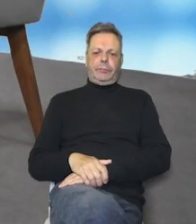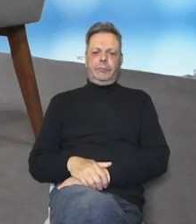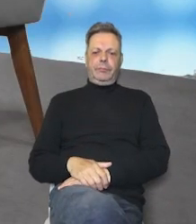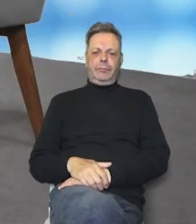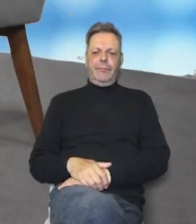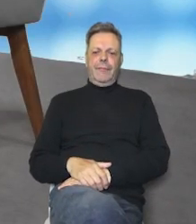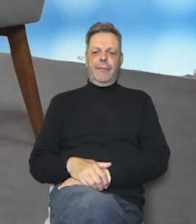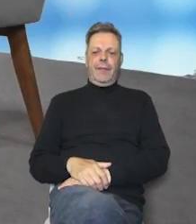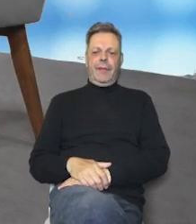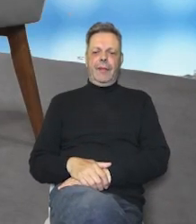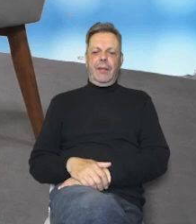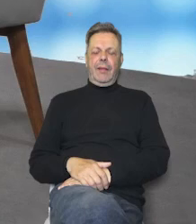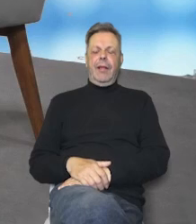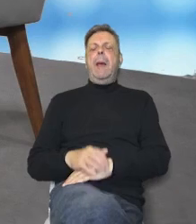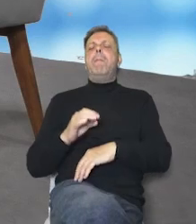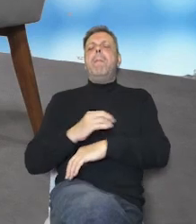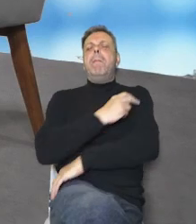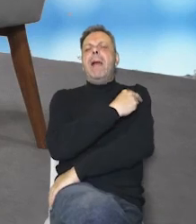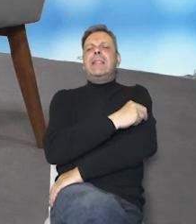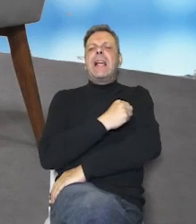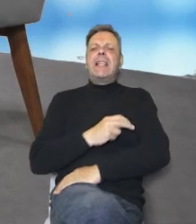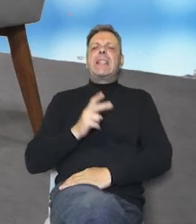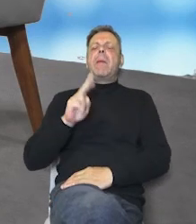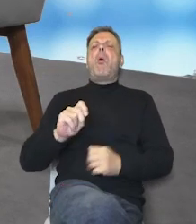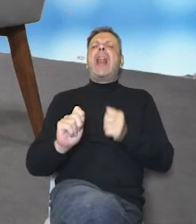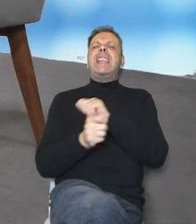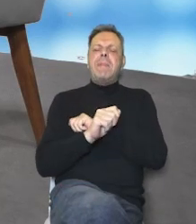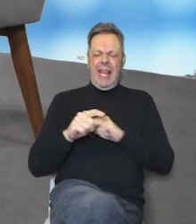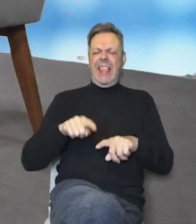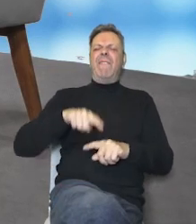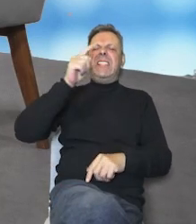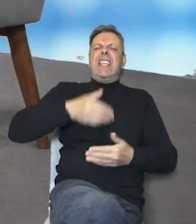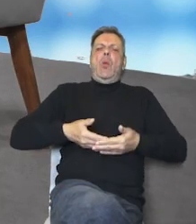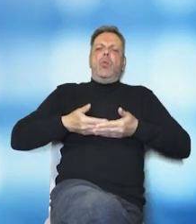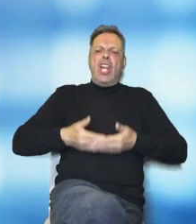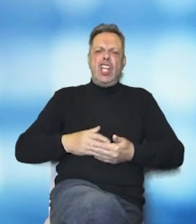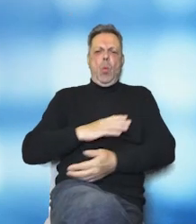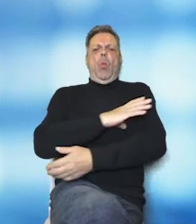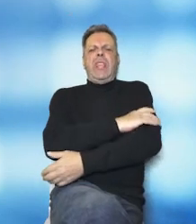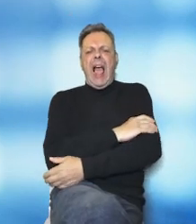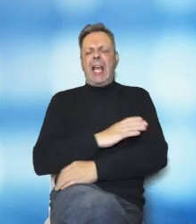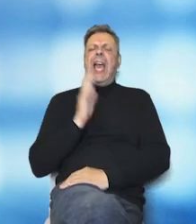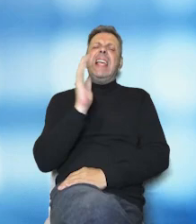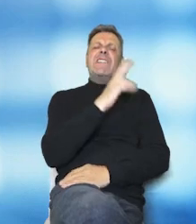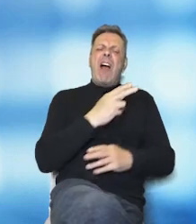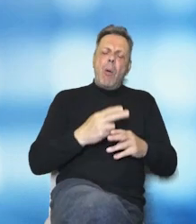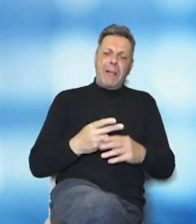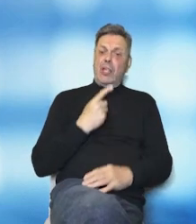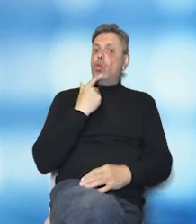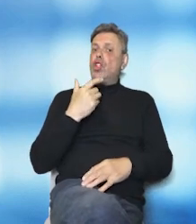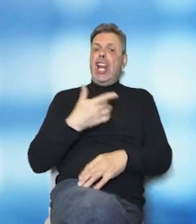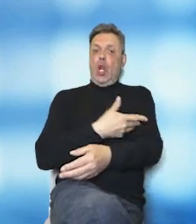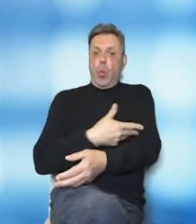ipak. Dakle, medicinska sestra bi mogla izmjeriti visinu, težinu, tlak, svakom pacijentu šećer u